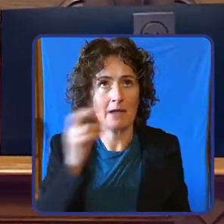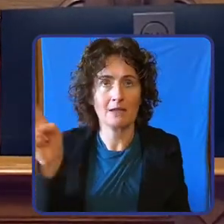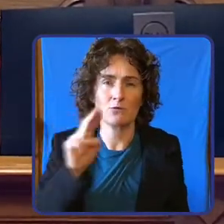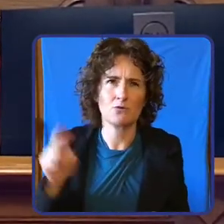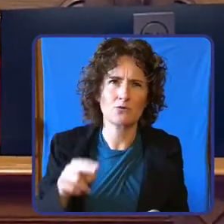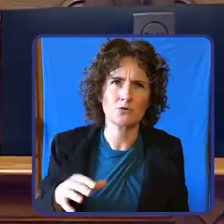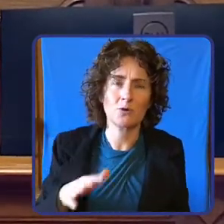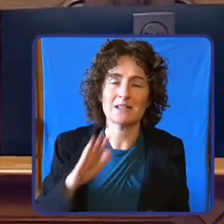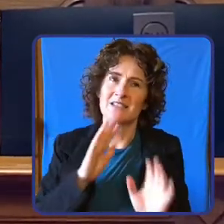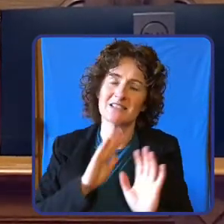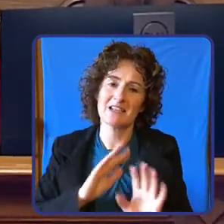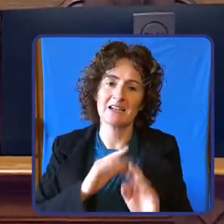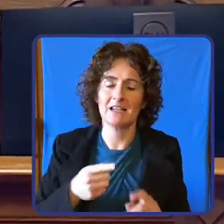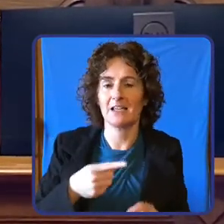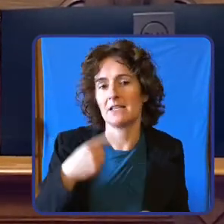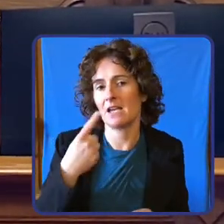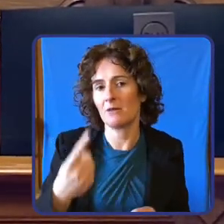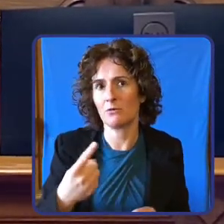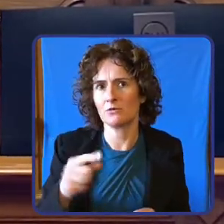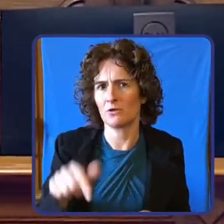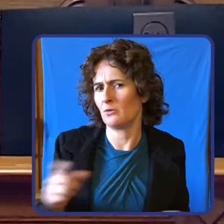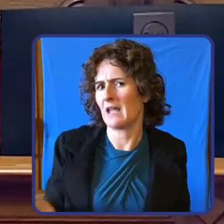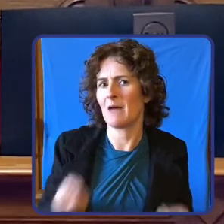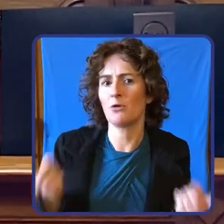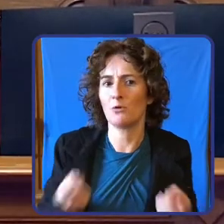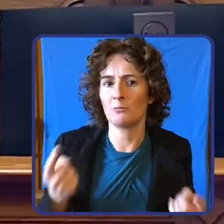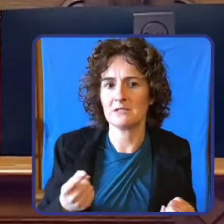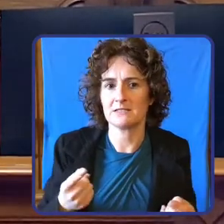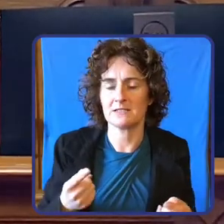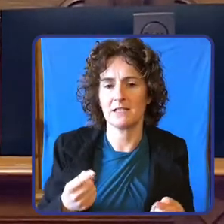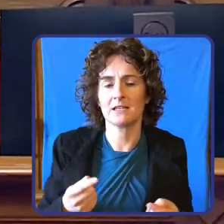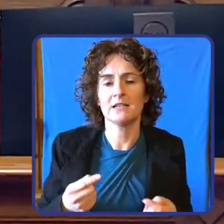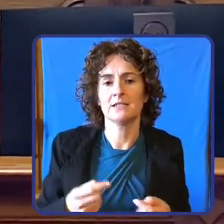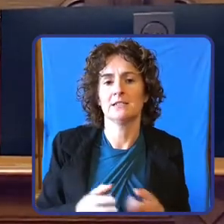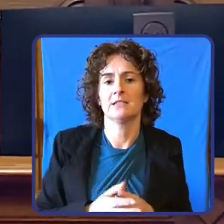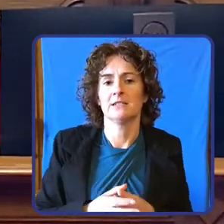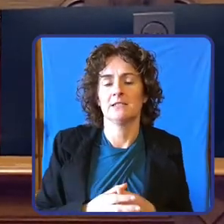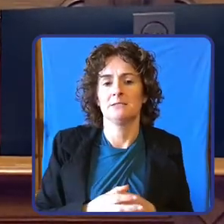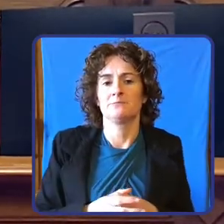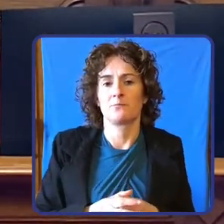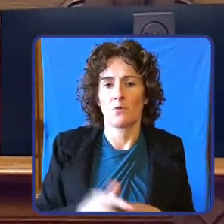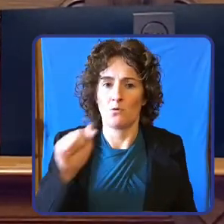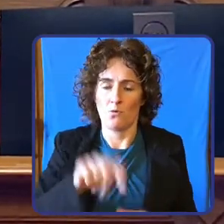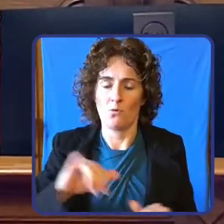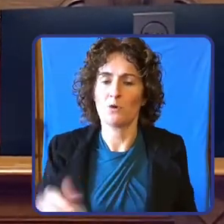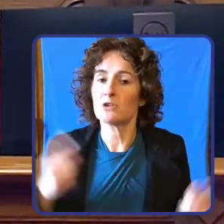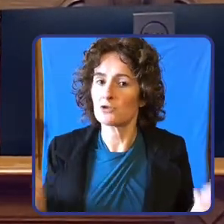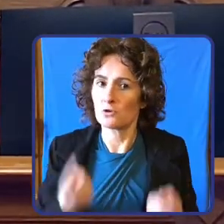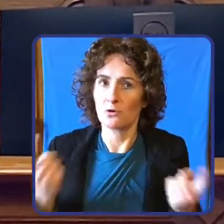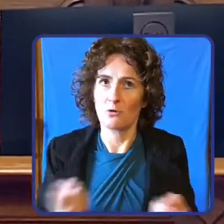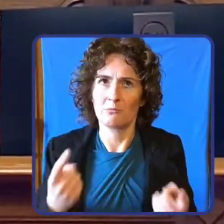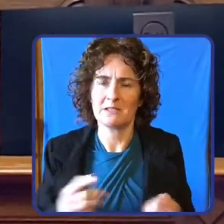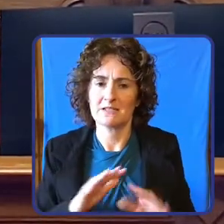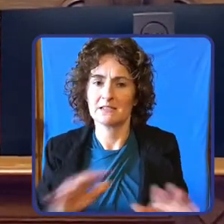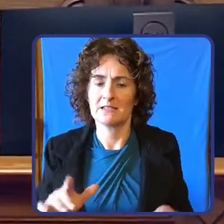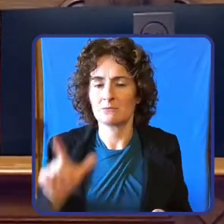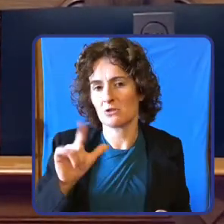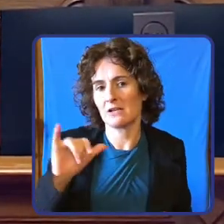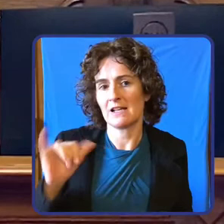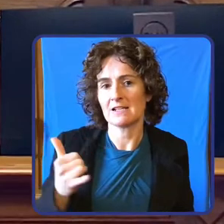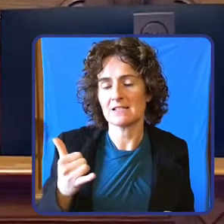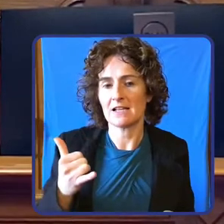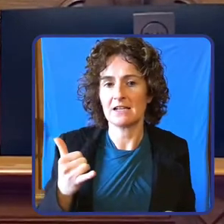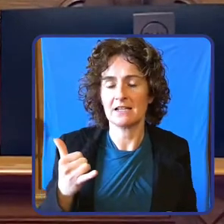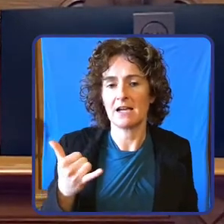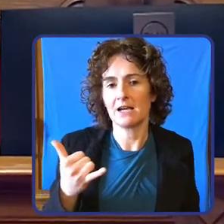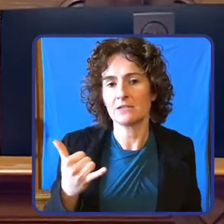mondta, hogy ő nem lobbizik, hál' Istennek lobbizik, én láttam, nem csak azért lobbizott annak idején, hogy Lázár Jánosnak ne kelljen az önkormányzattól